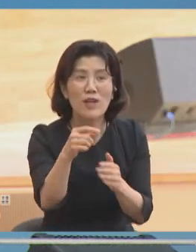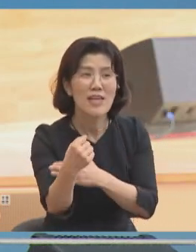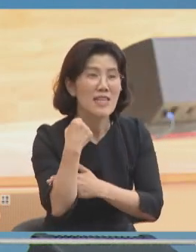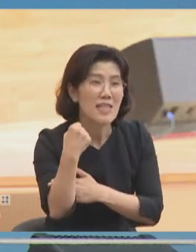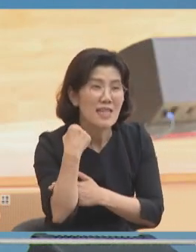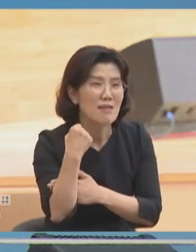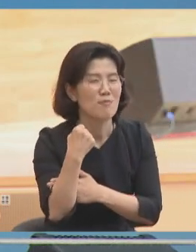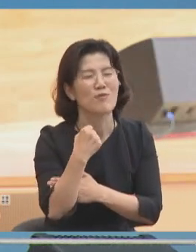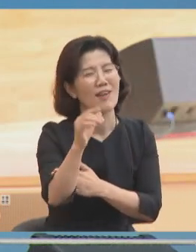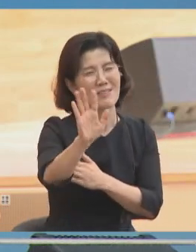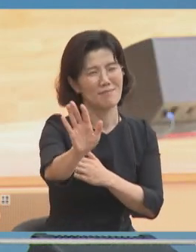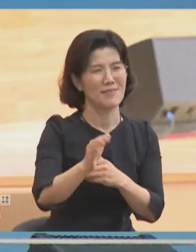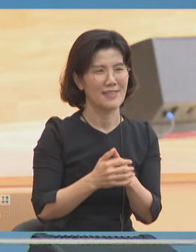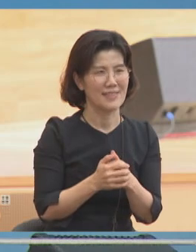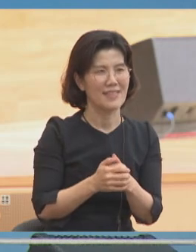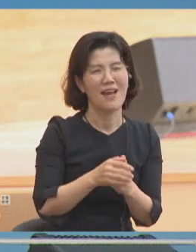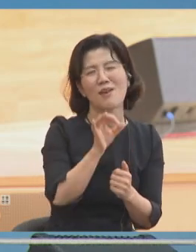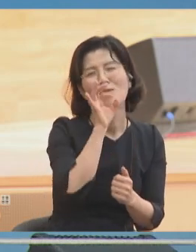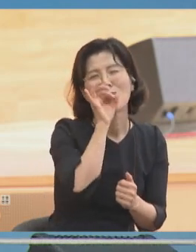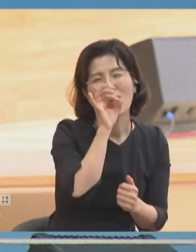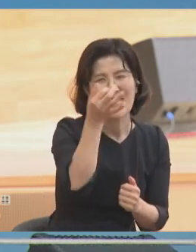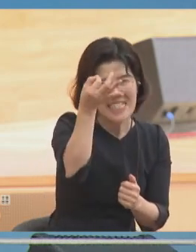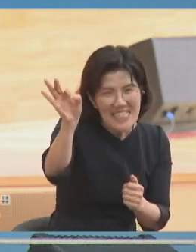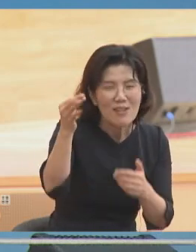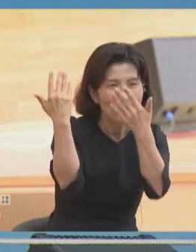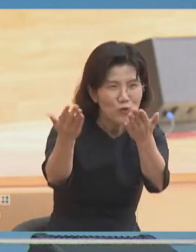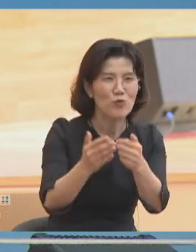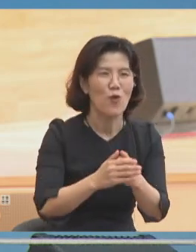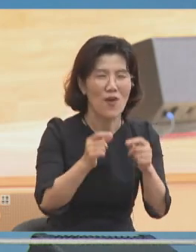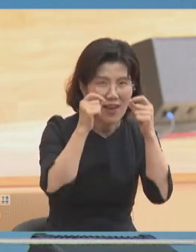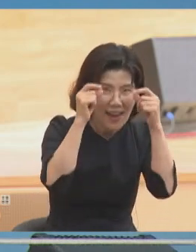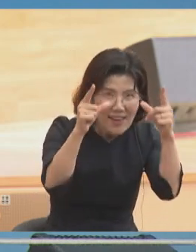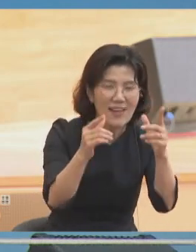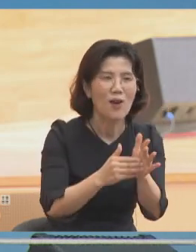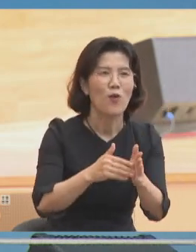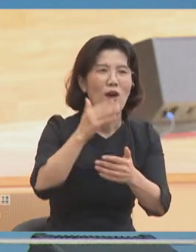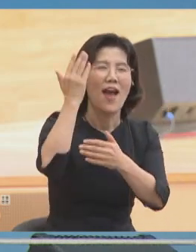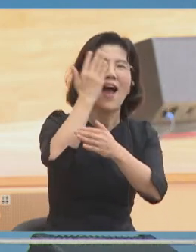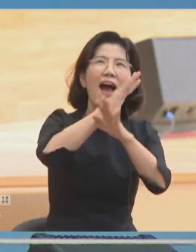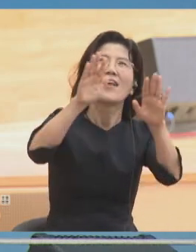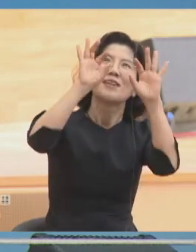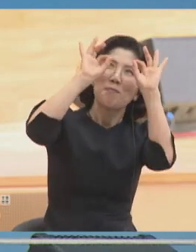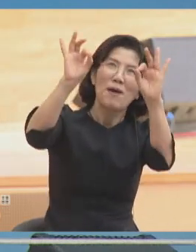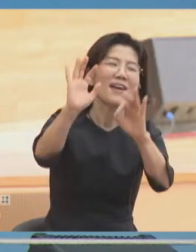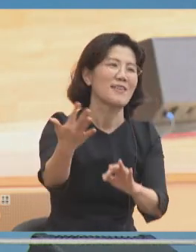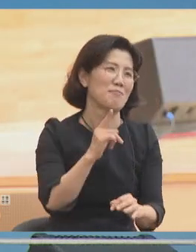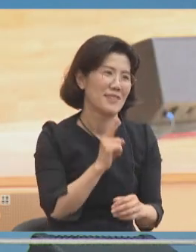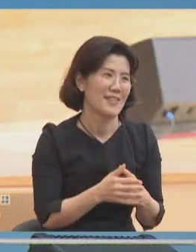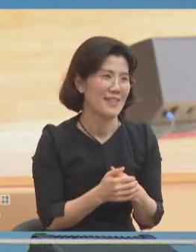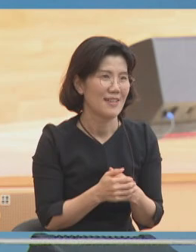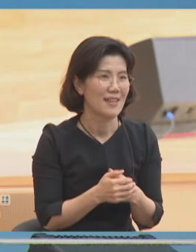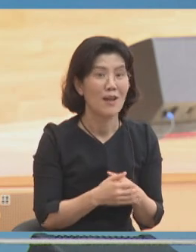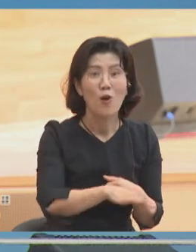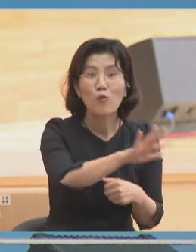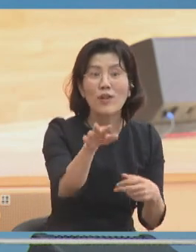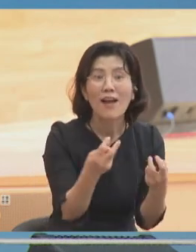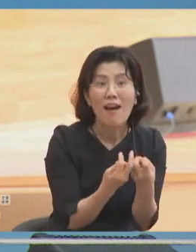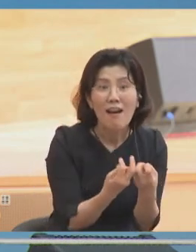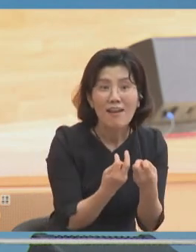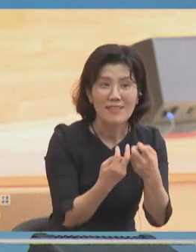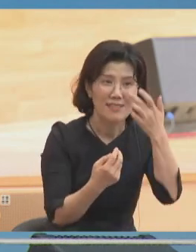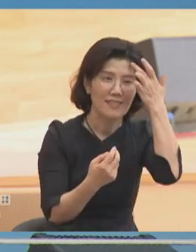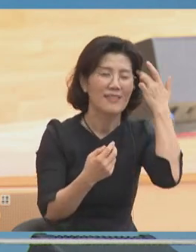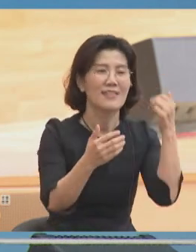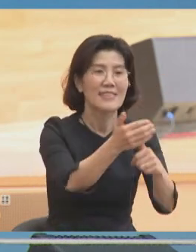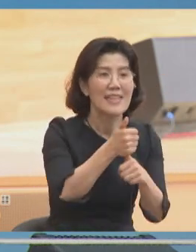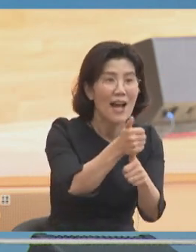뭔가 하는 것이 아니라 할 수 없음을 인정하고 깨닫고 하늘을 봐야 될 줄 믿습니다 아멘 우리가 어떻게든 보여 잡고 있는